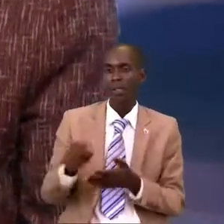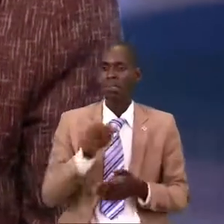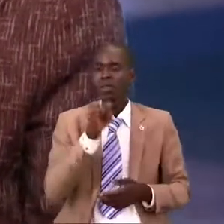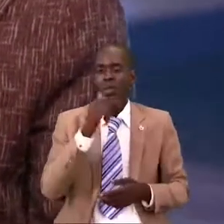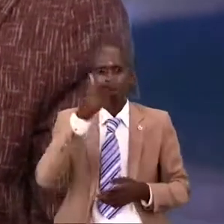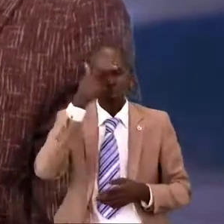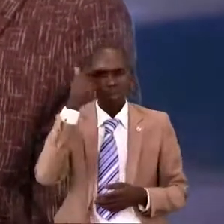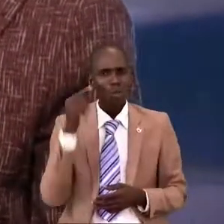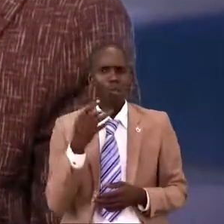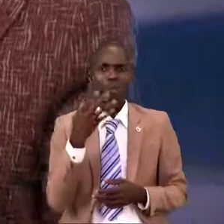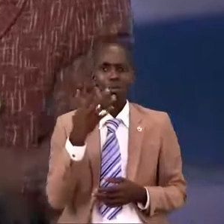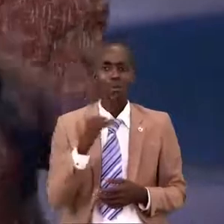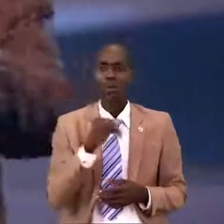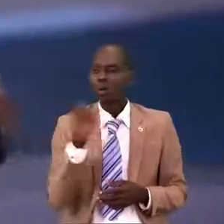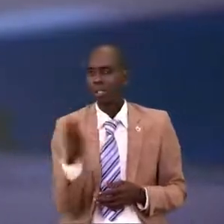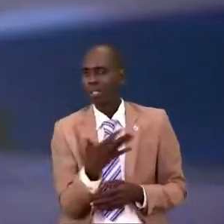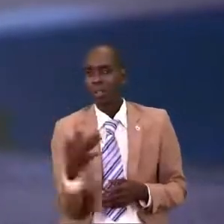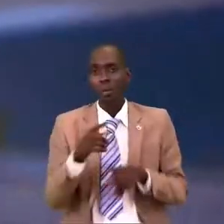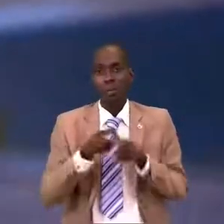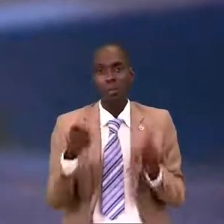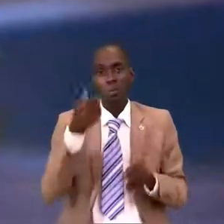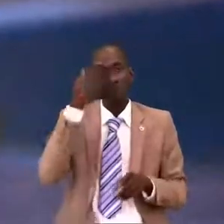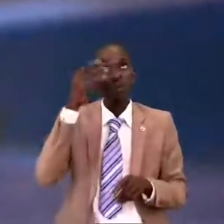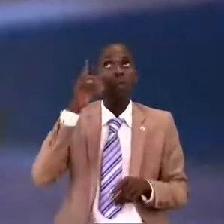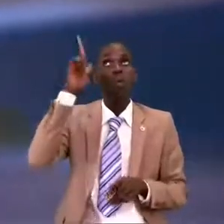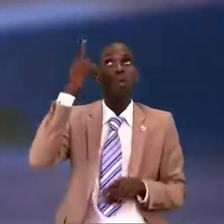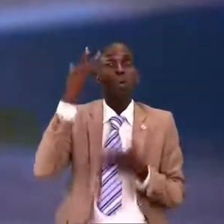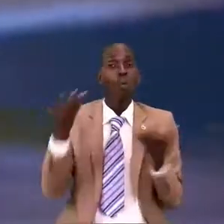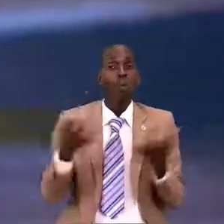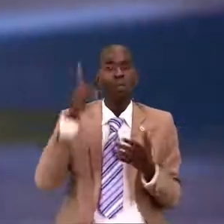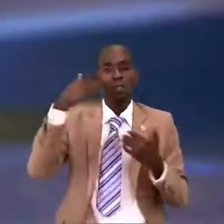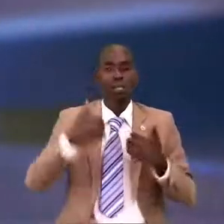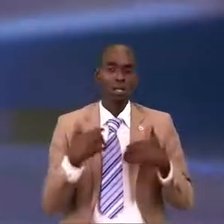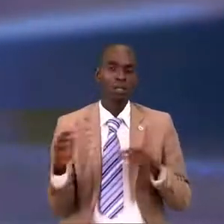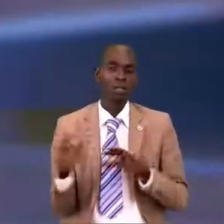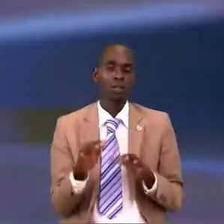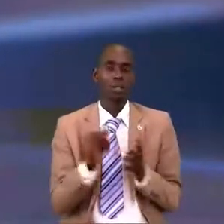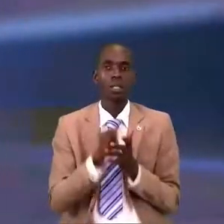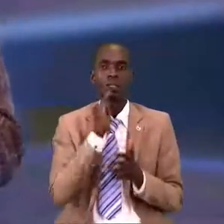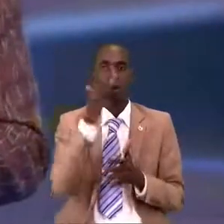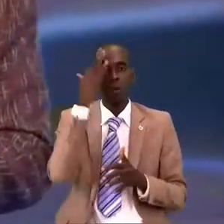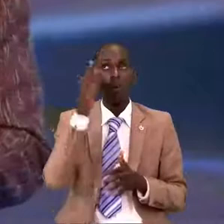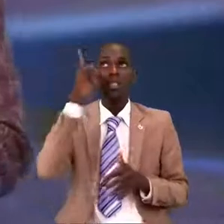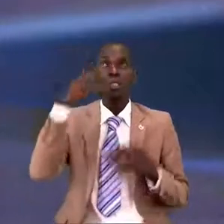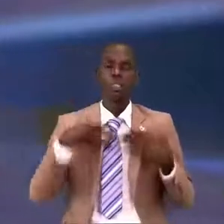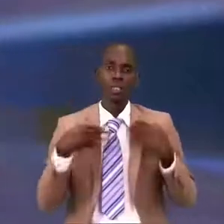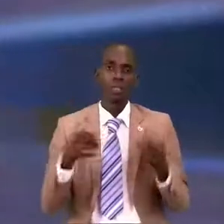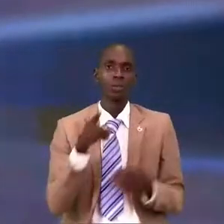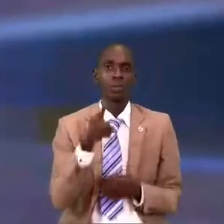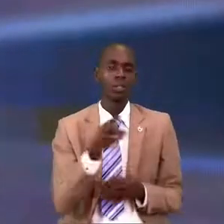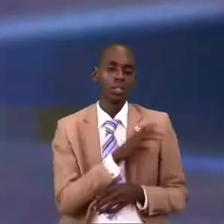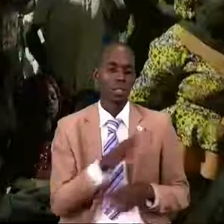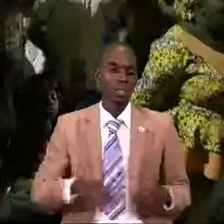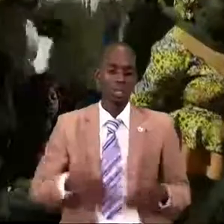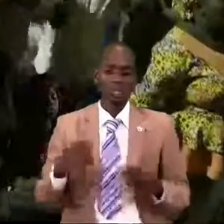Christ le guérisseur, Christ le rédempteur, Christ le libérateur, il est là ce soir.